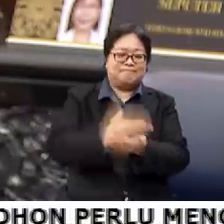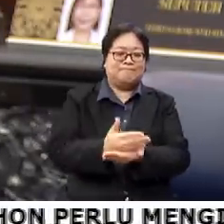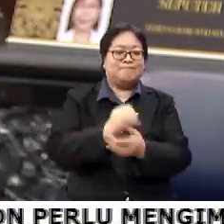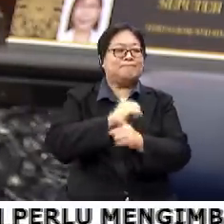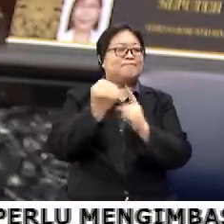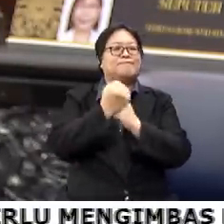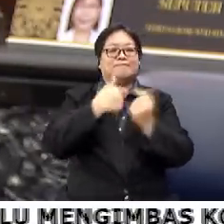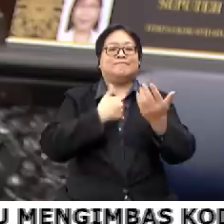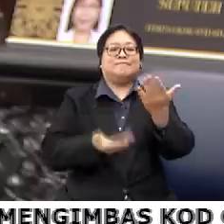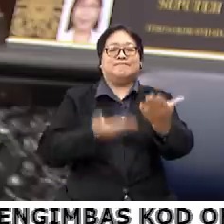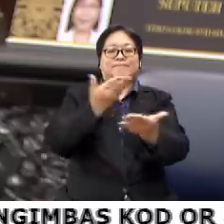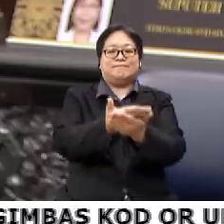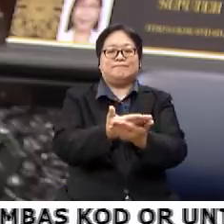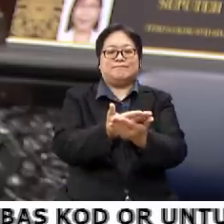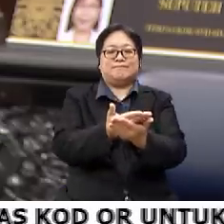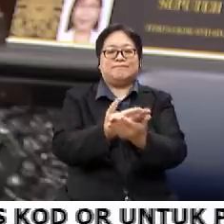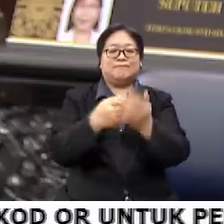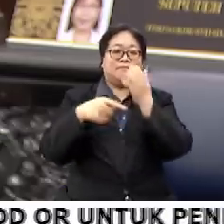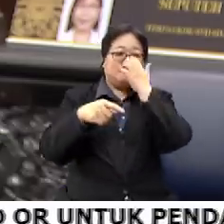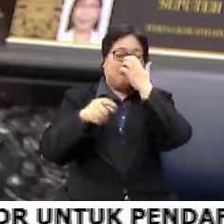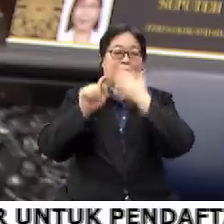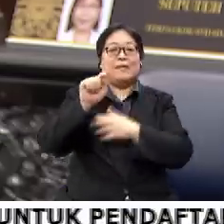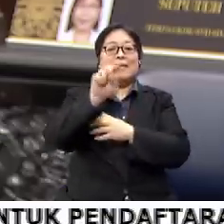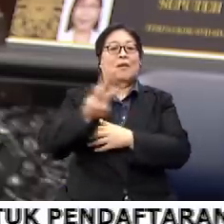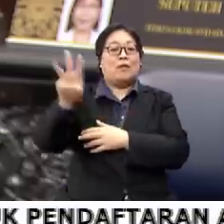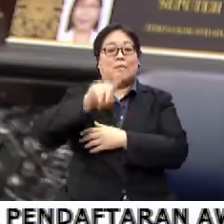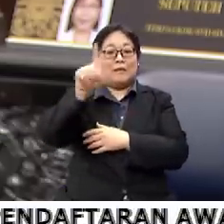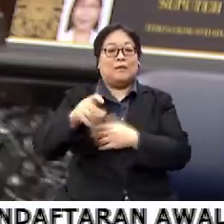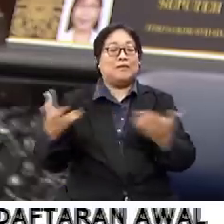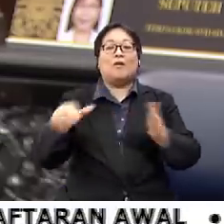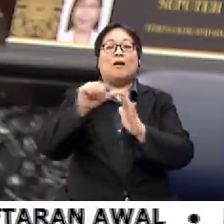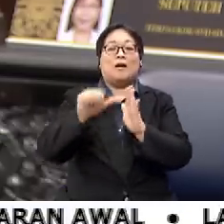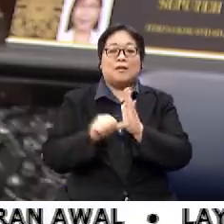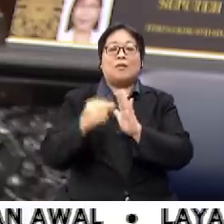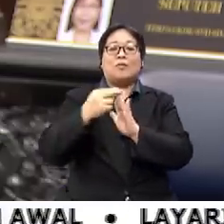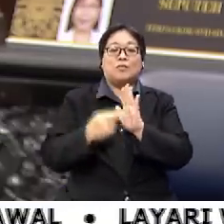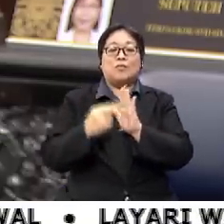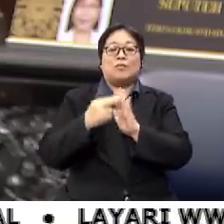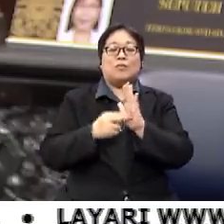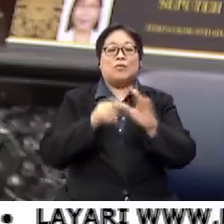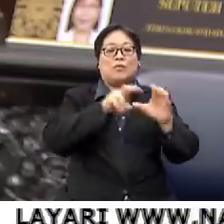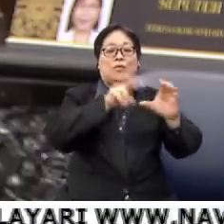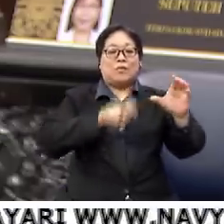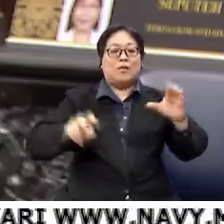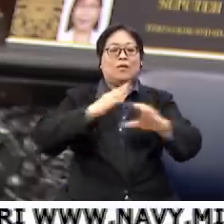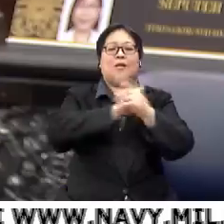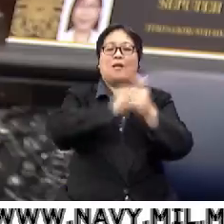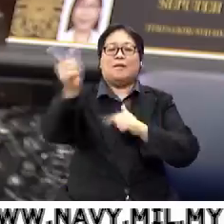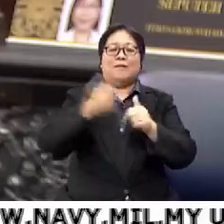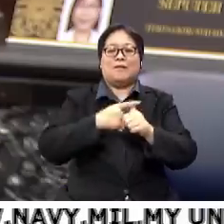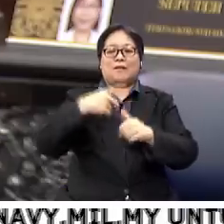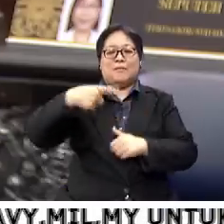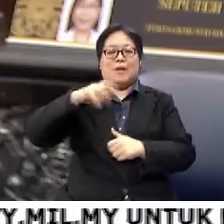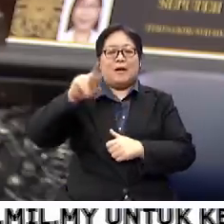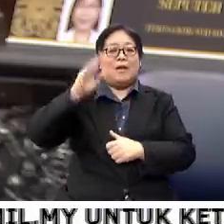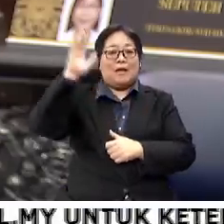ini, saya cadangkan. Seperti yang Tawau ingin bertanya, bawa akta undang-undang lompat secepatnya mungkin. Sabah akan ada pilihan